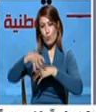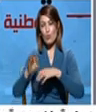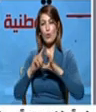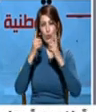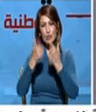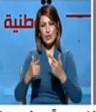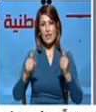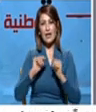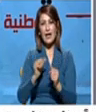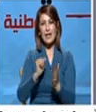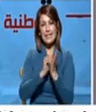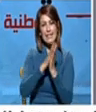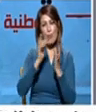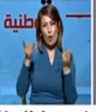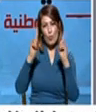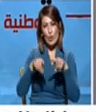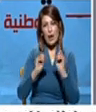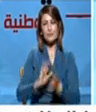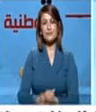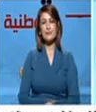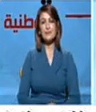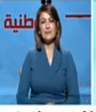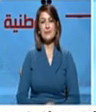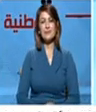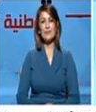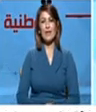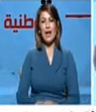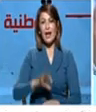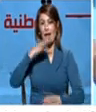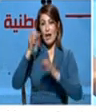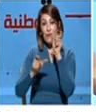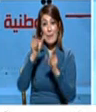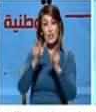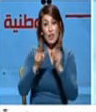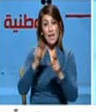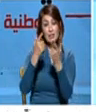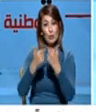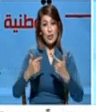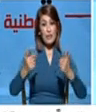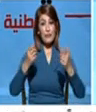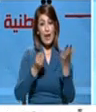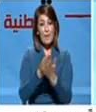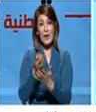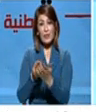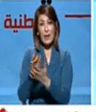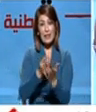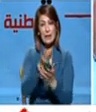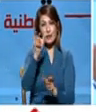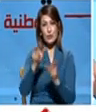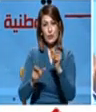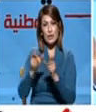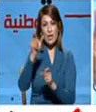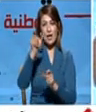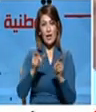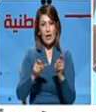اه 10 17 البعض من الناس اللي اه بحث و معناها اه على اساس هما من